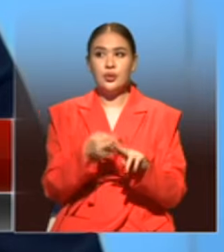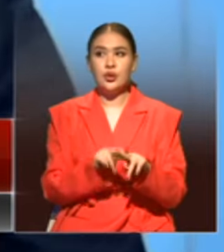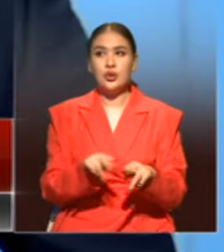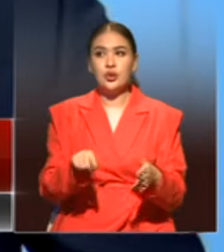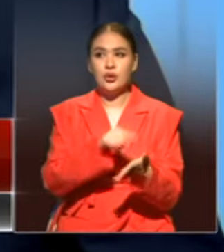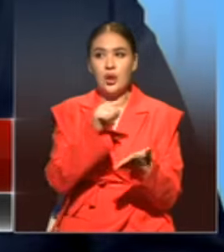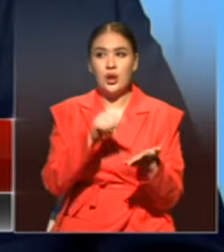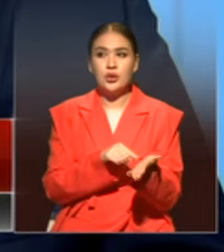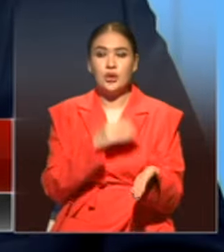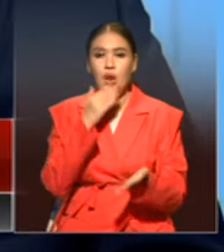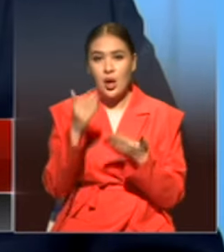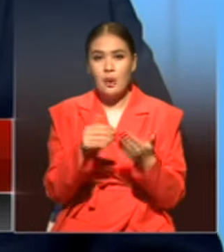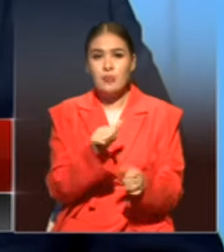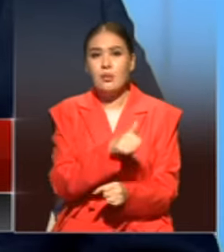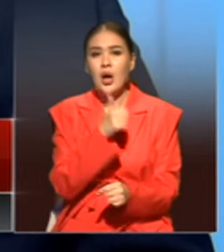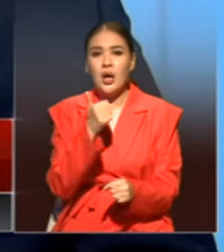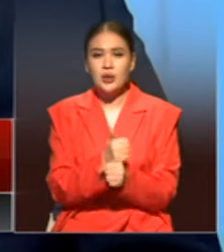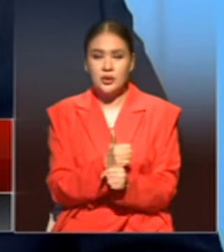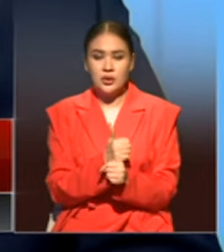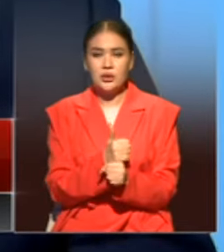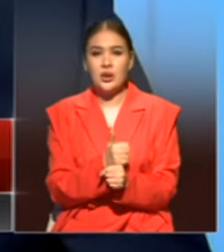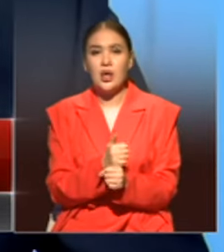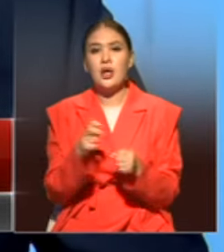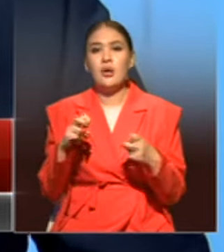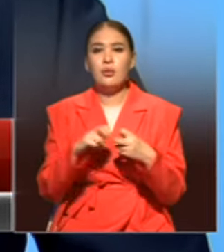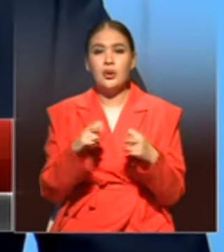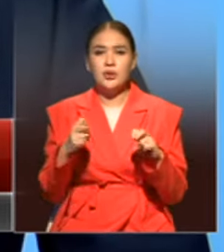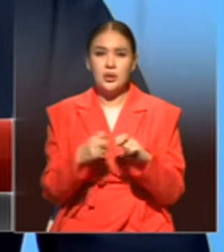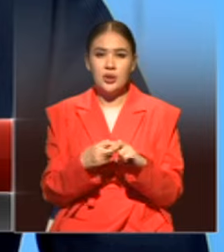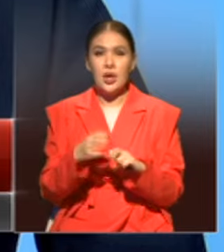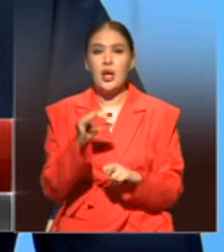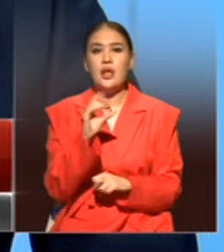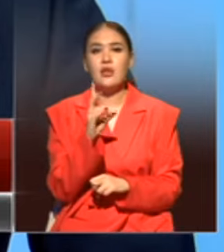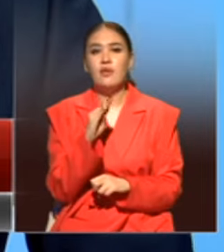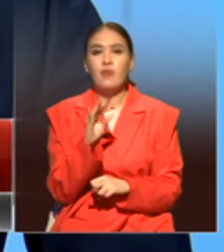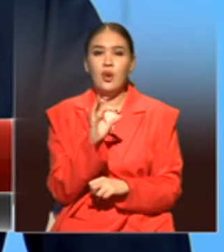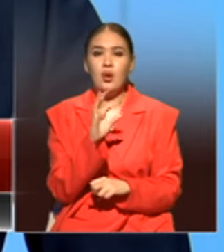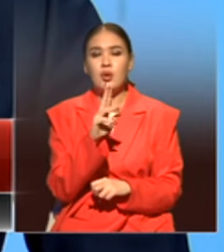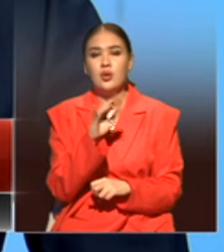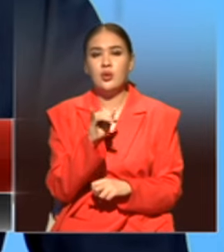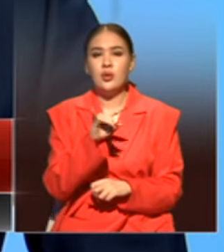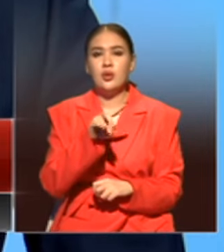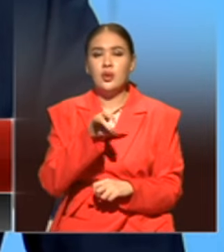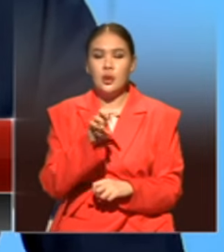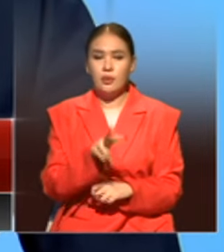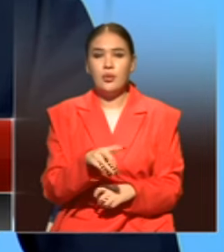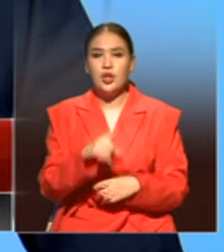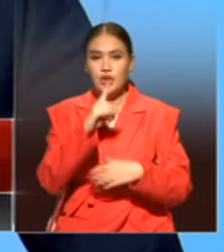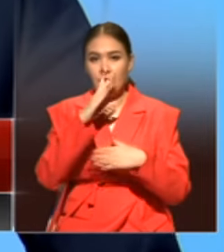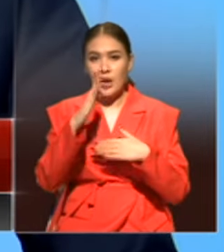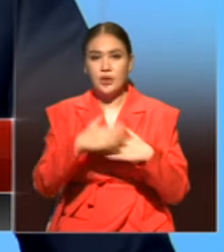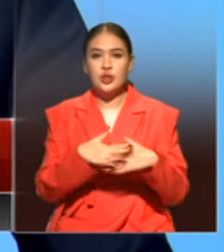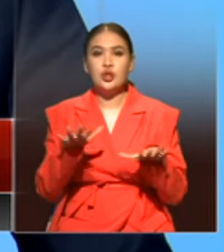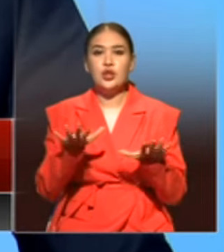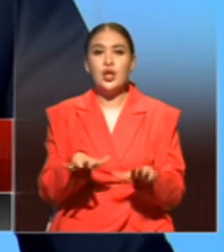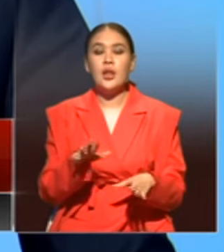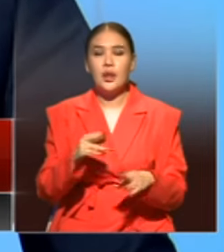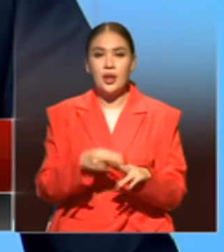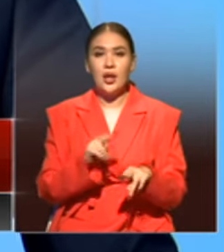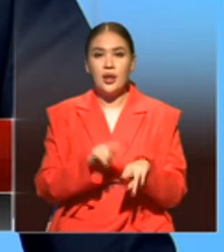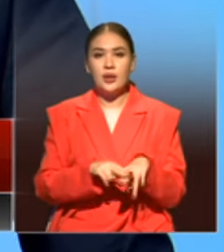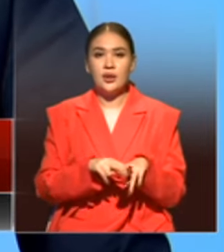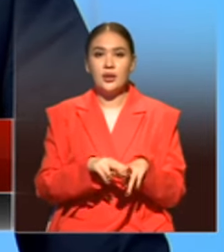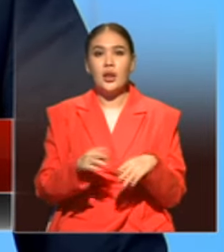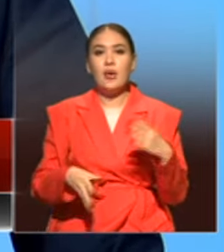отырған көрермендердің басты нәрсесі, басты мәселесі бұл инфрақұрылым. Егер де жаңағыдай қол жетімді жақын жерде осындай тапсыратын